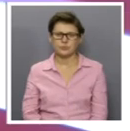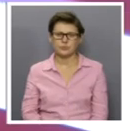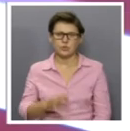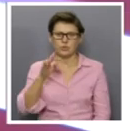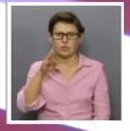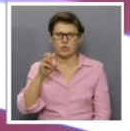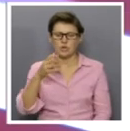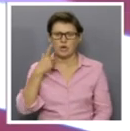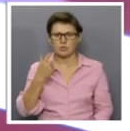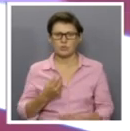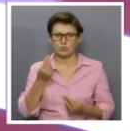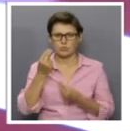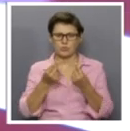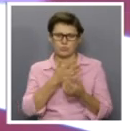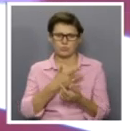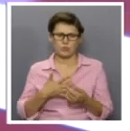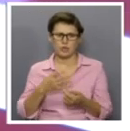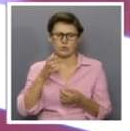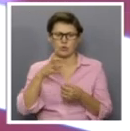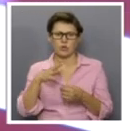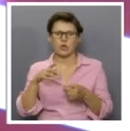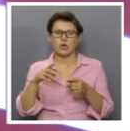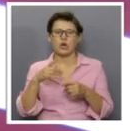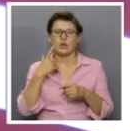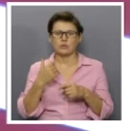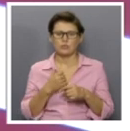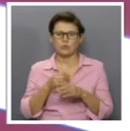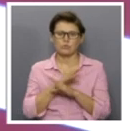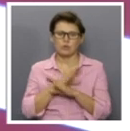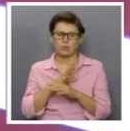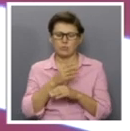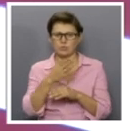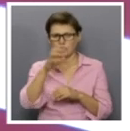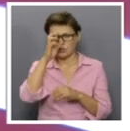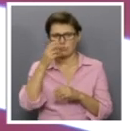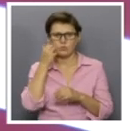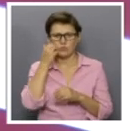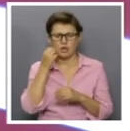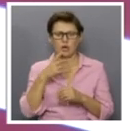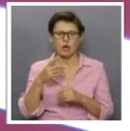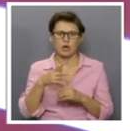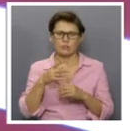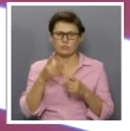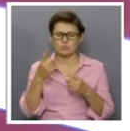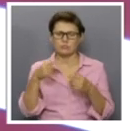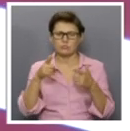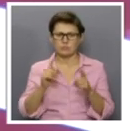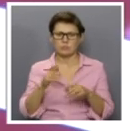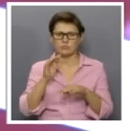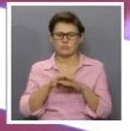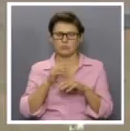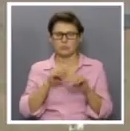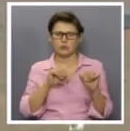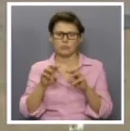Otardağı armiya oyundarında jarakat alğan Angolalıq sarbazdın qaytıs bolğanın osı eldin Mäskeudegi attaşesi rastat. Bul turalı